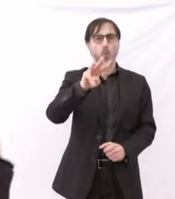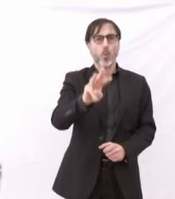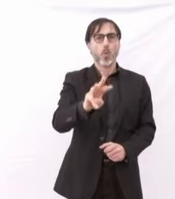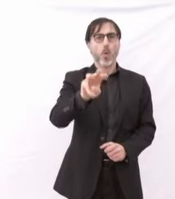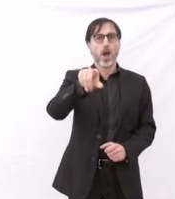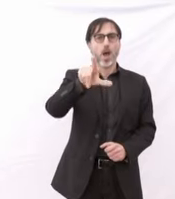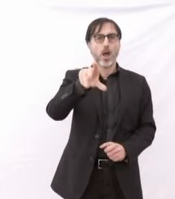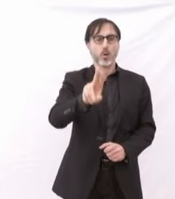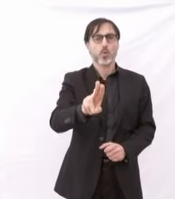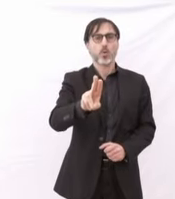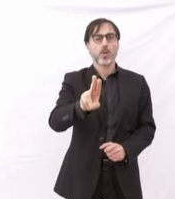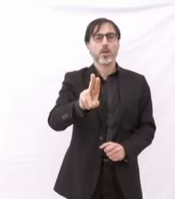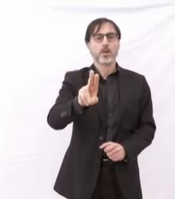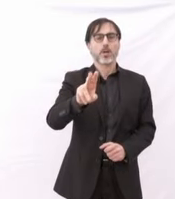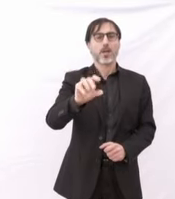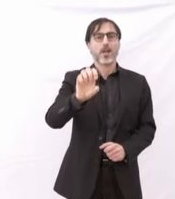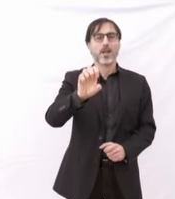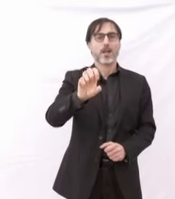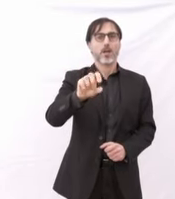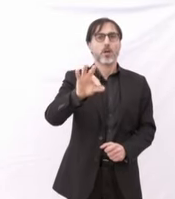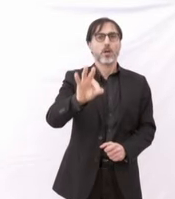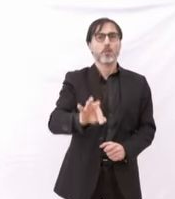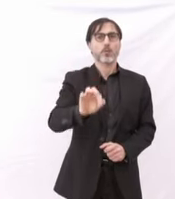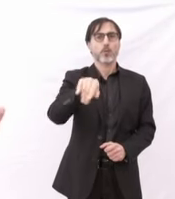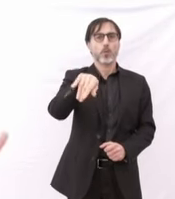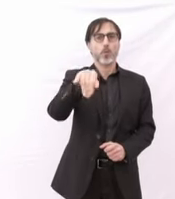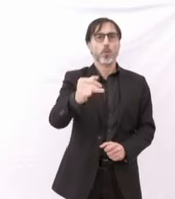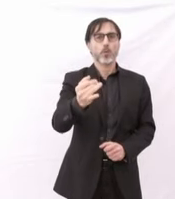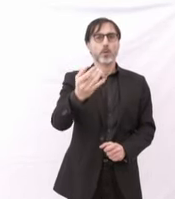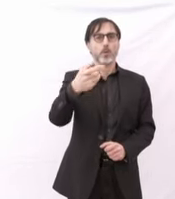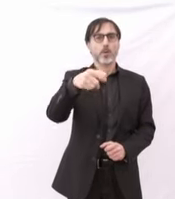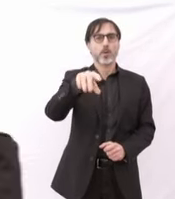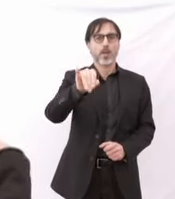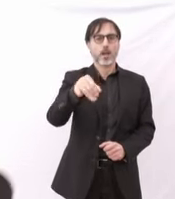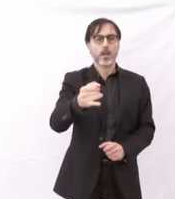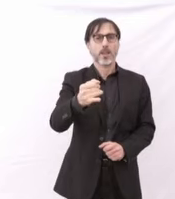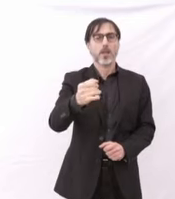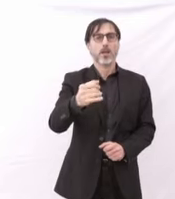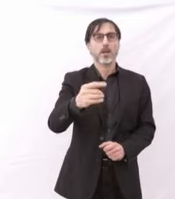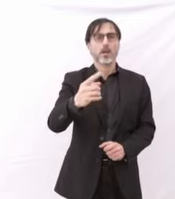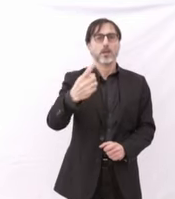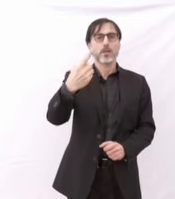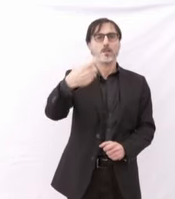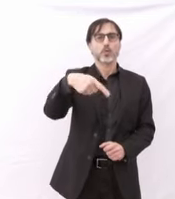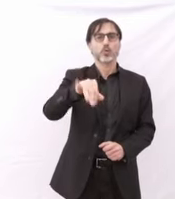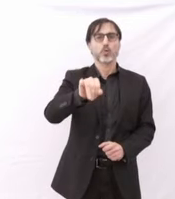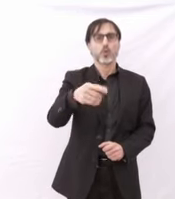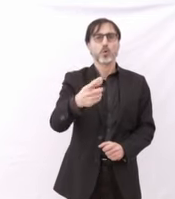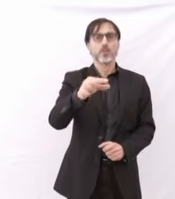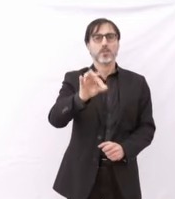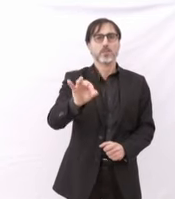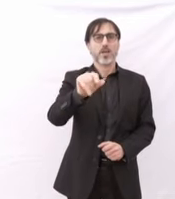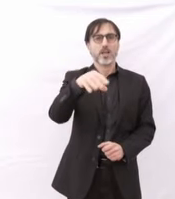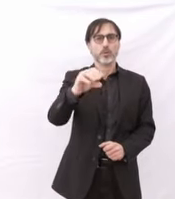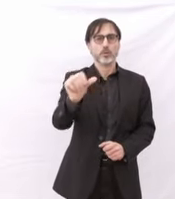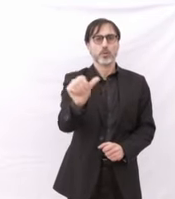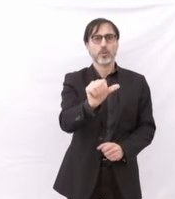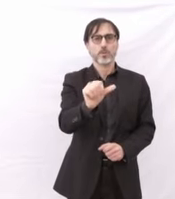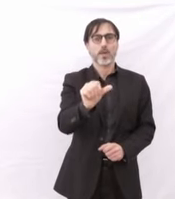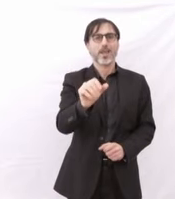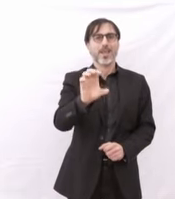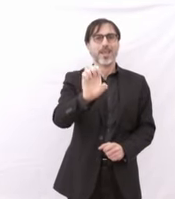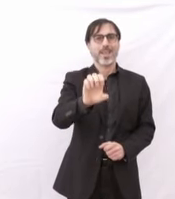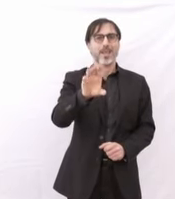Christopher Adams, Erika Fumi Beoa, Kwame Andy Julius Francis, Elagie